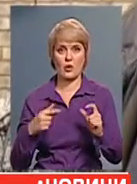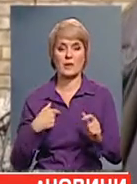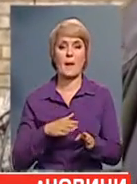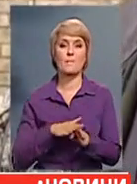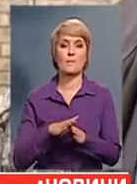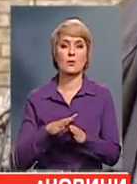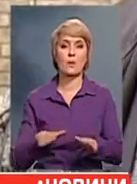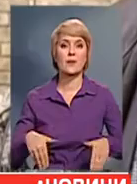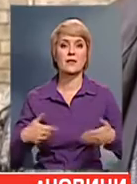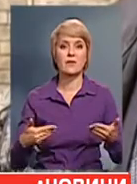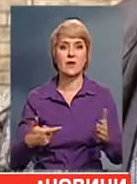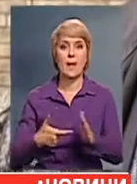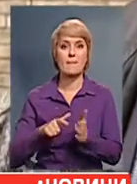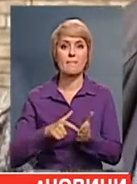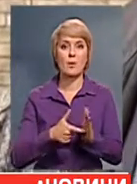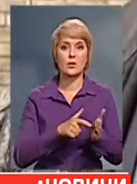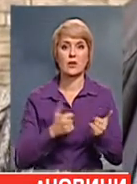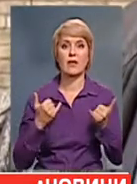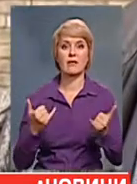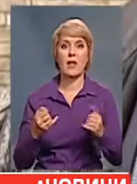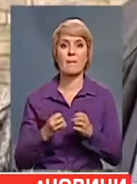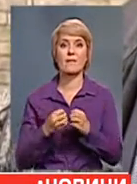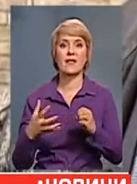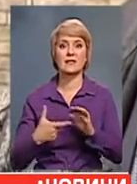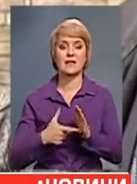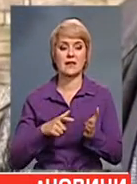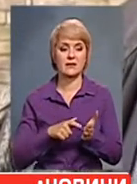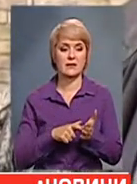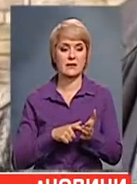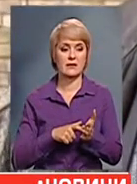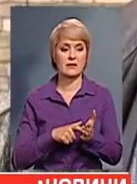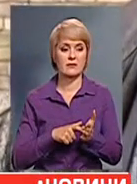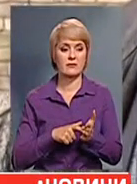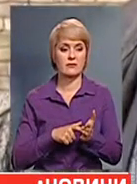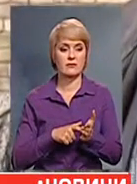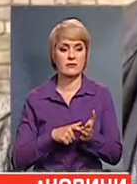полностью предоставляют помещение для 15 классов